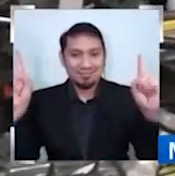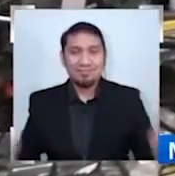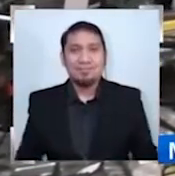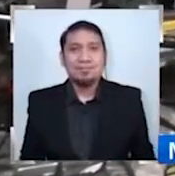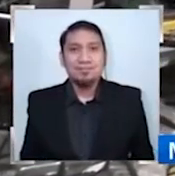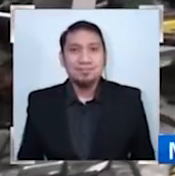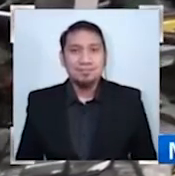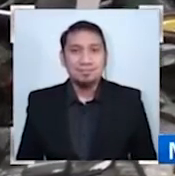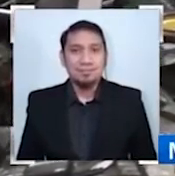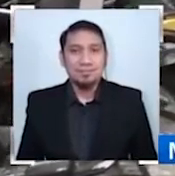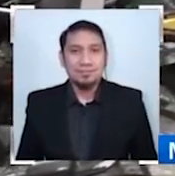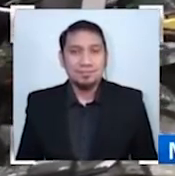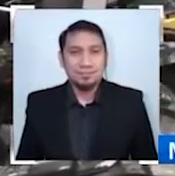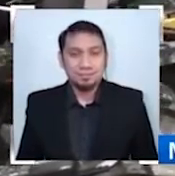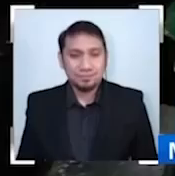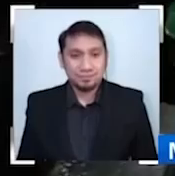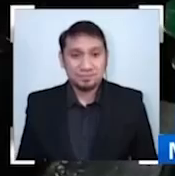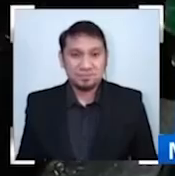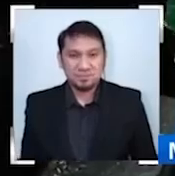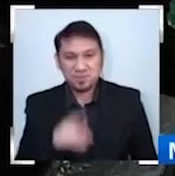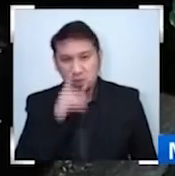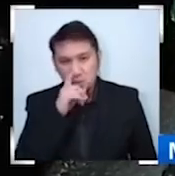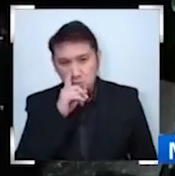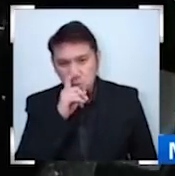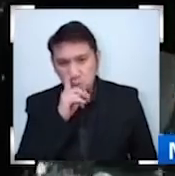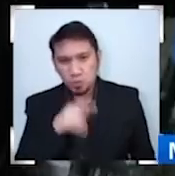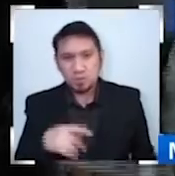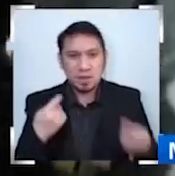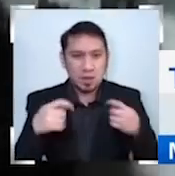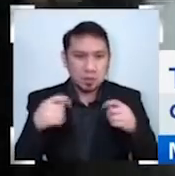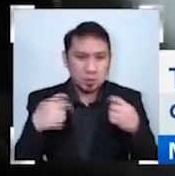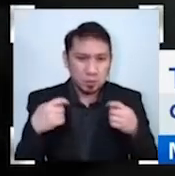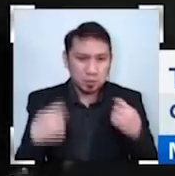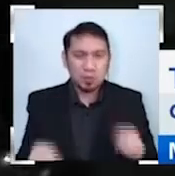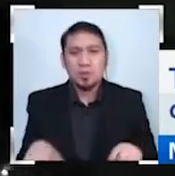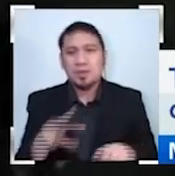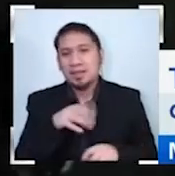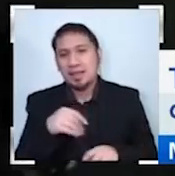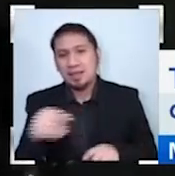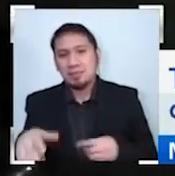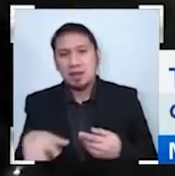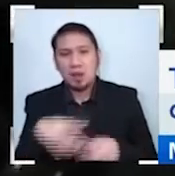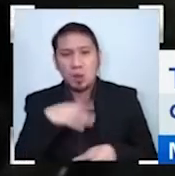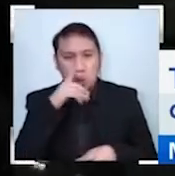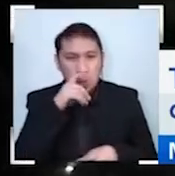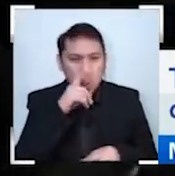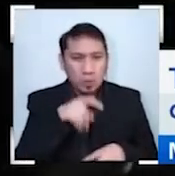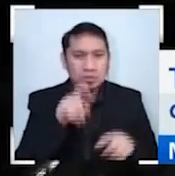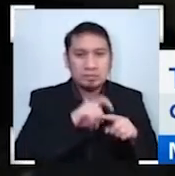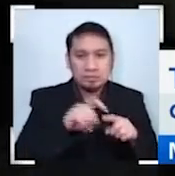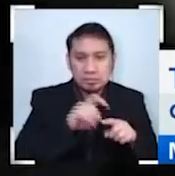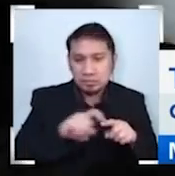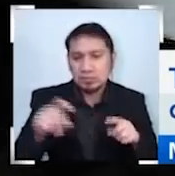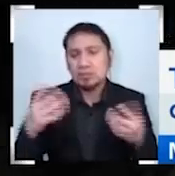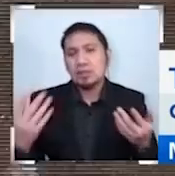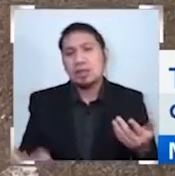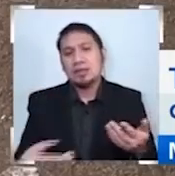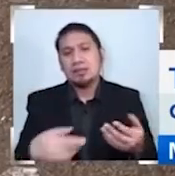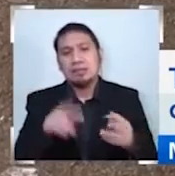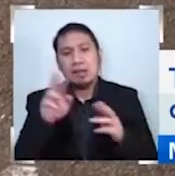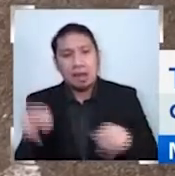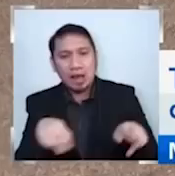Mga gulong ng sirang laruan na scrap na piraso ng bakal, styro box, at iba pang recyclables ang ginamit